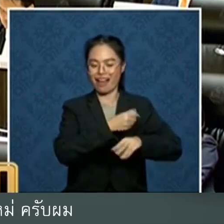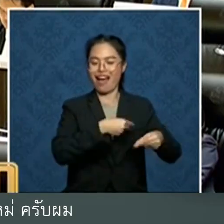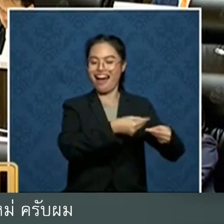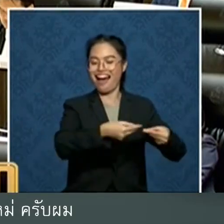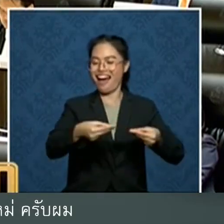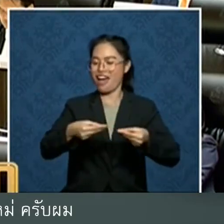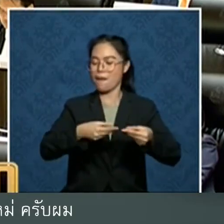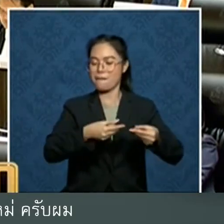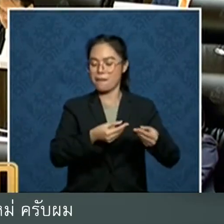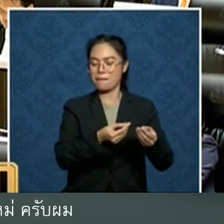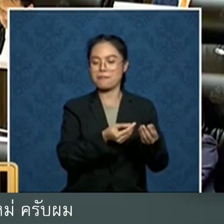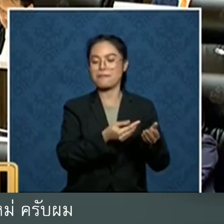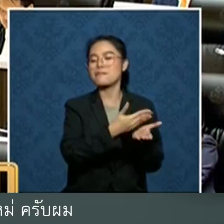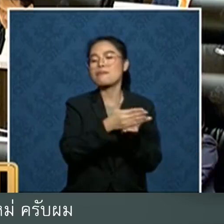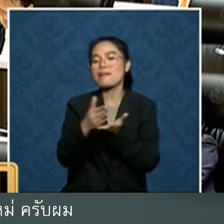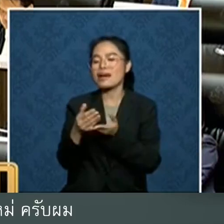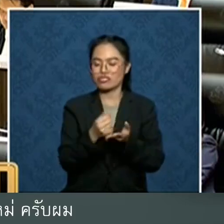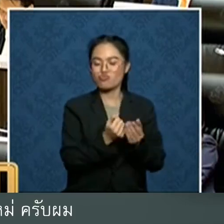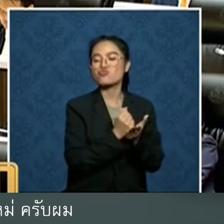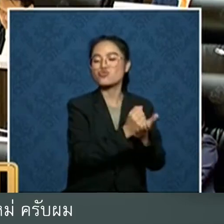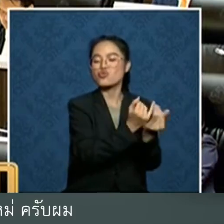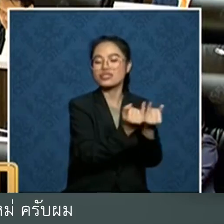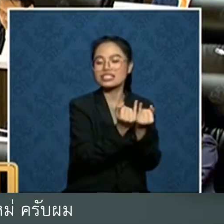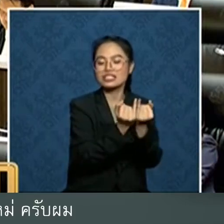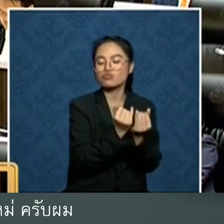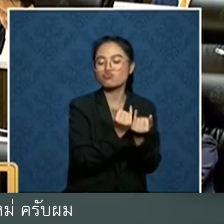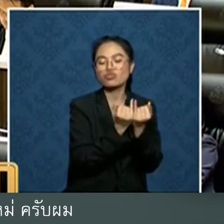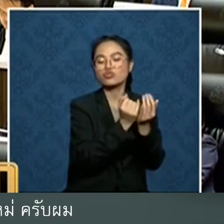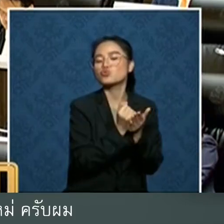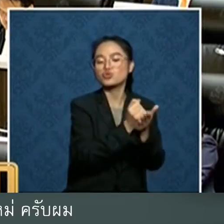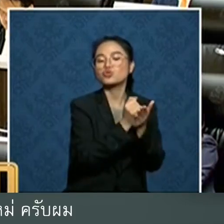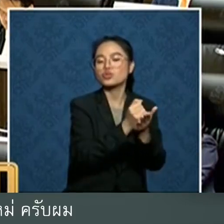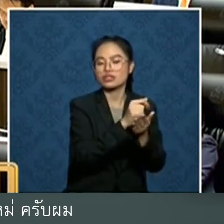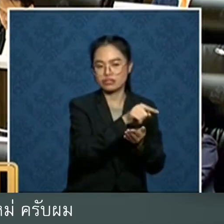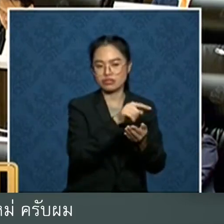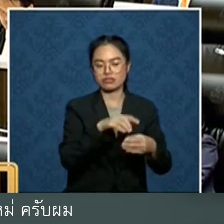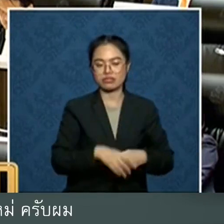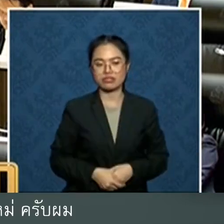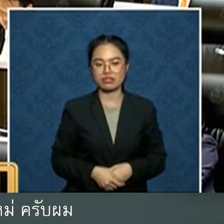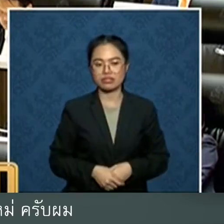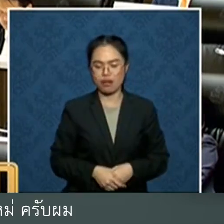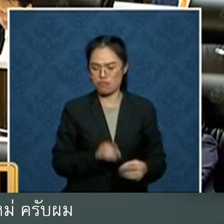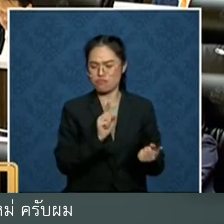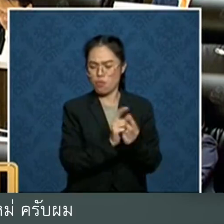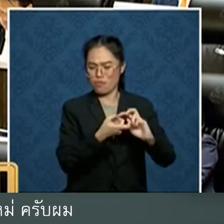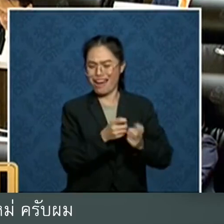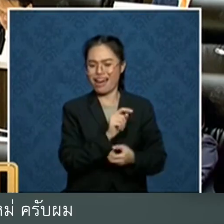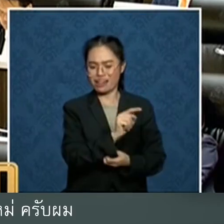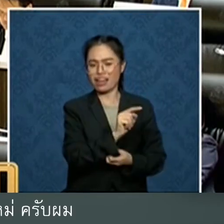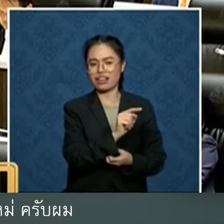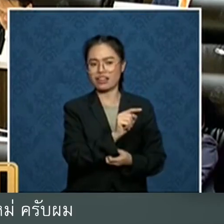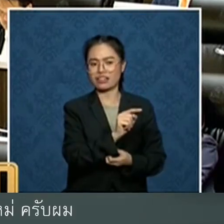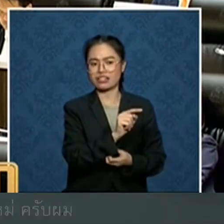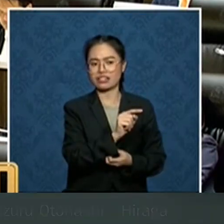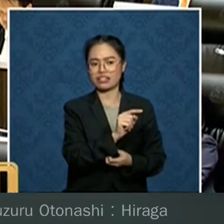กันแบ่งกันกินแบ่งกันใช้ชั่วคราวและเพะเป็นแบบนี้ละ